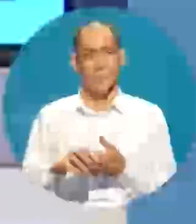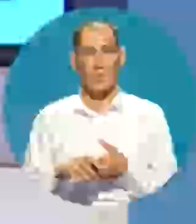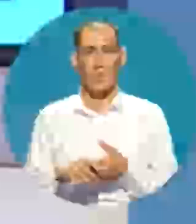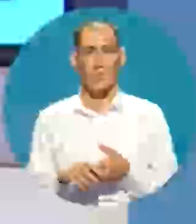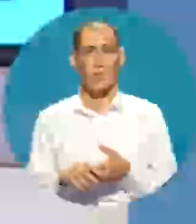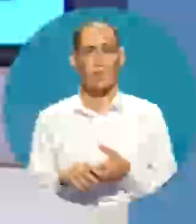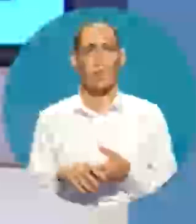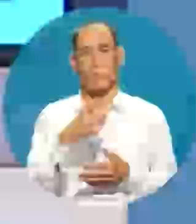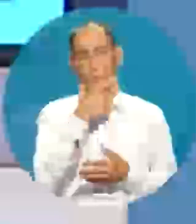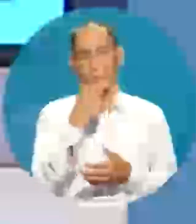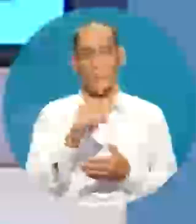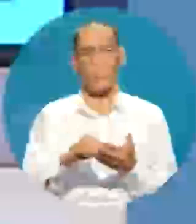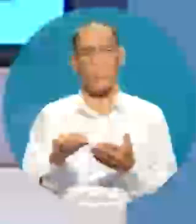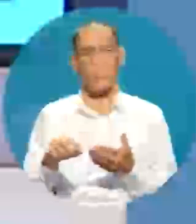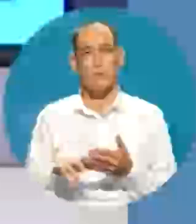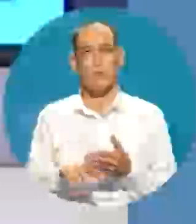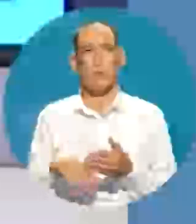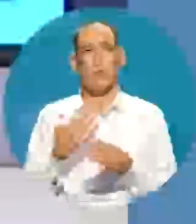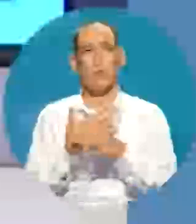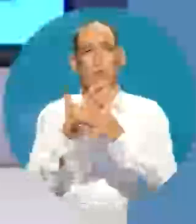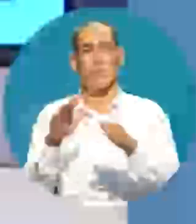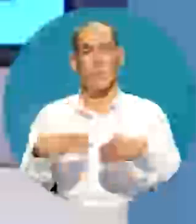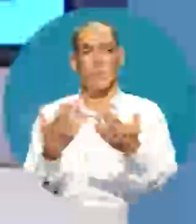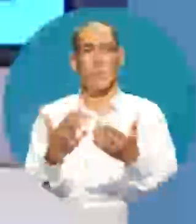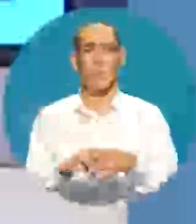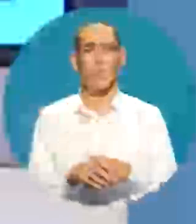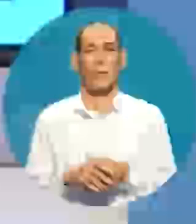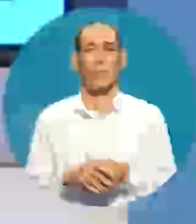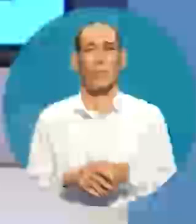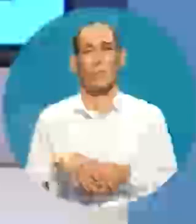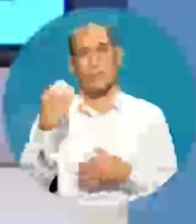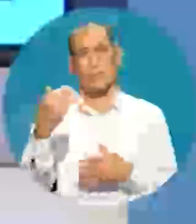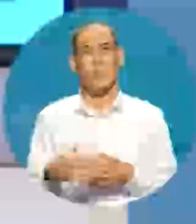Jazularda sulu jazuğa jerden beredi.